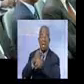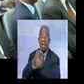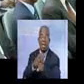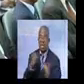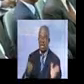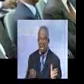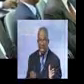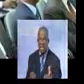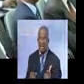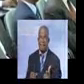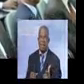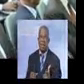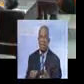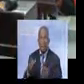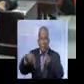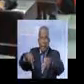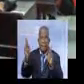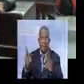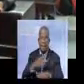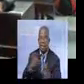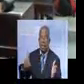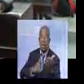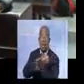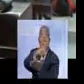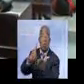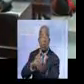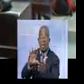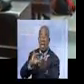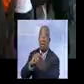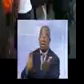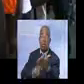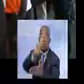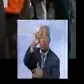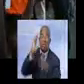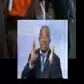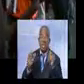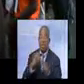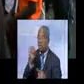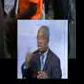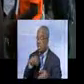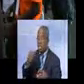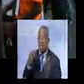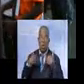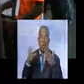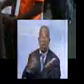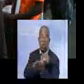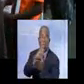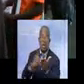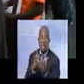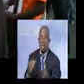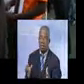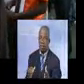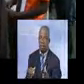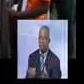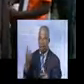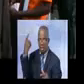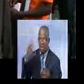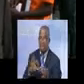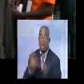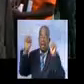proximité entre diplômés et entreprises en vue de faciliter l'employabilité. Les reprocher aux universités de